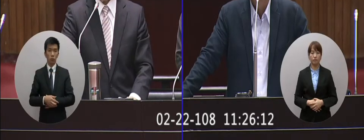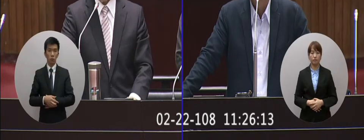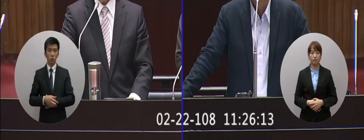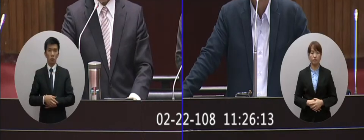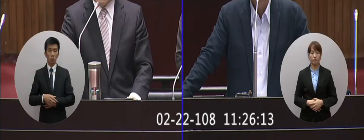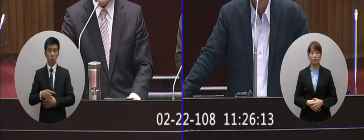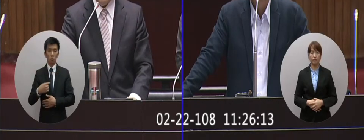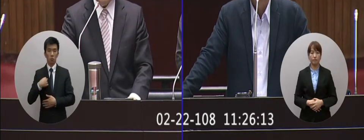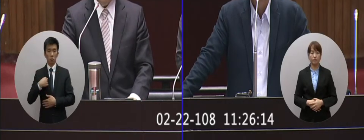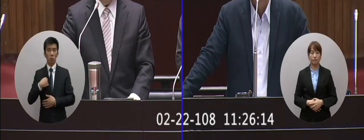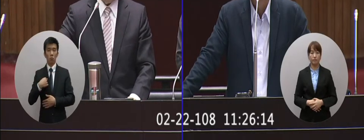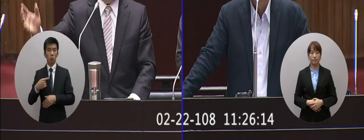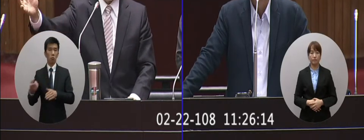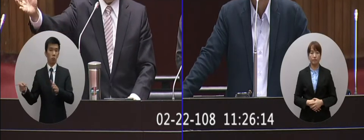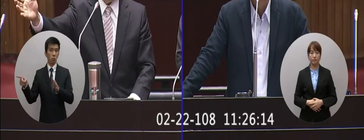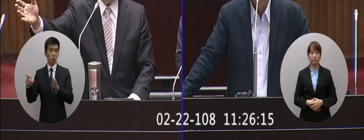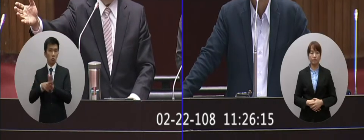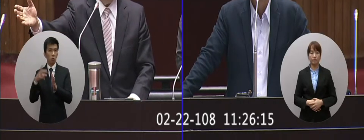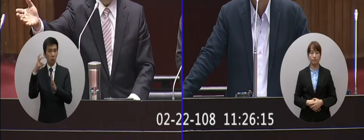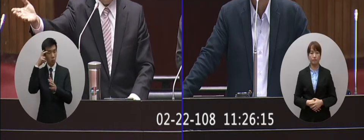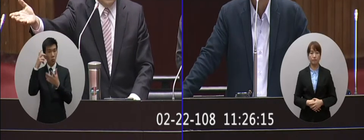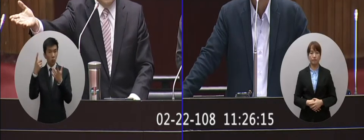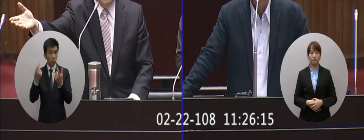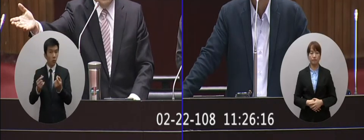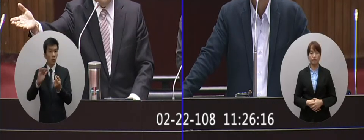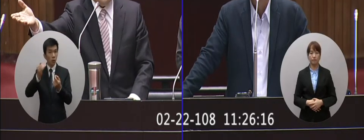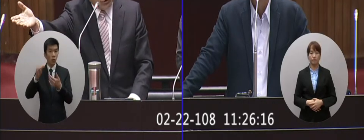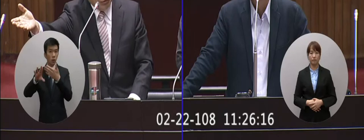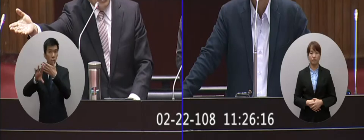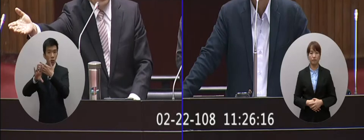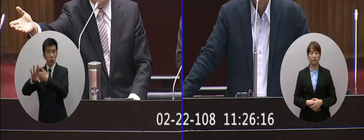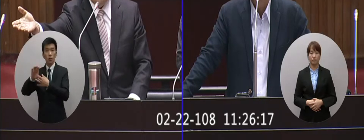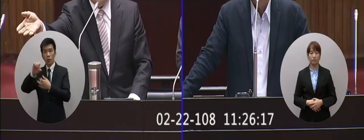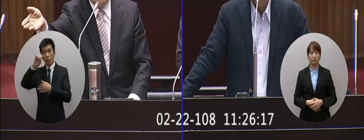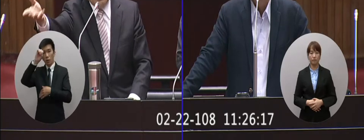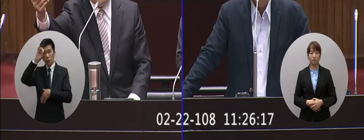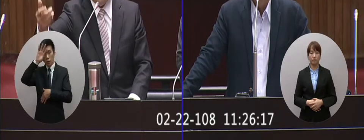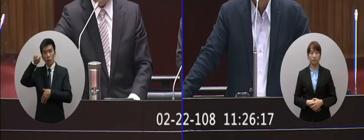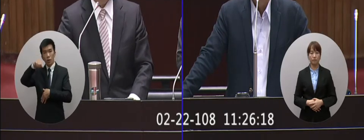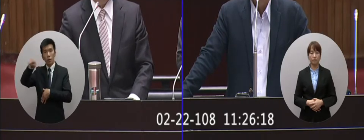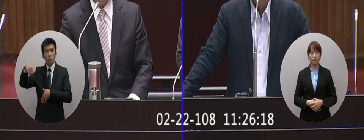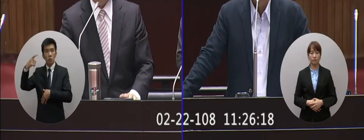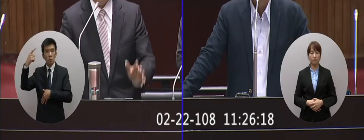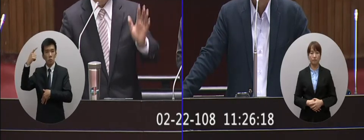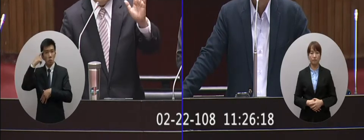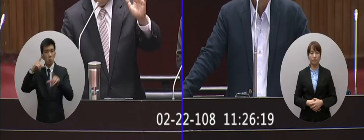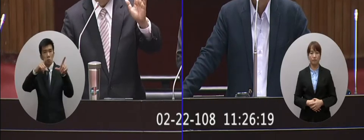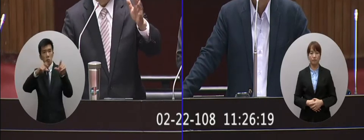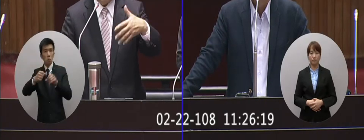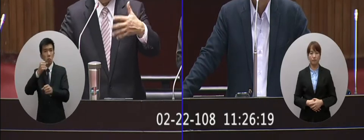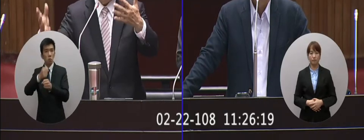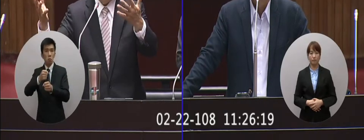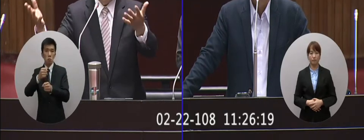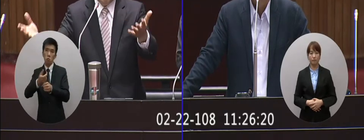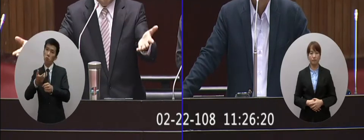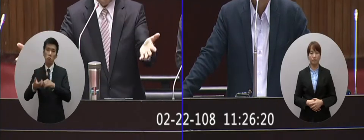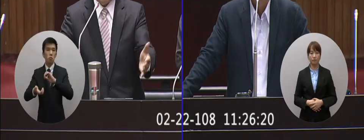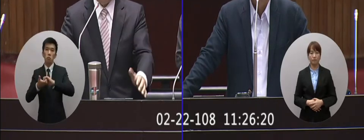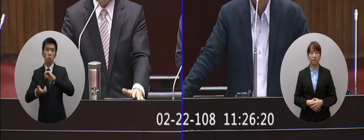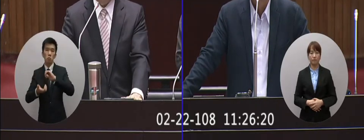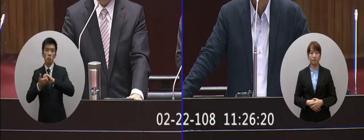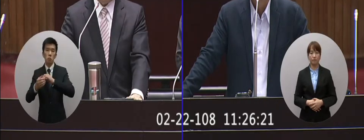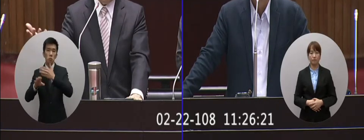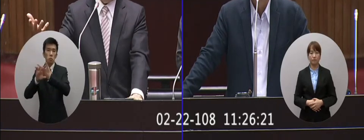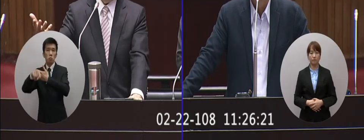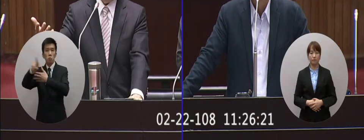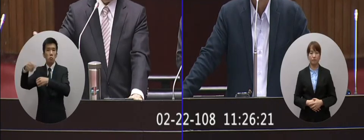终坚持啊，但是。别个党，不一个伊想要安尼做嘛，无一定。即我无法度去批评